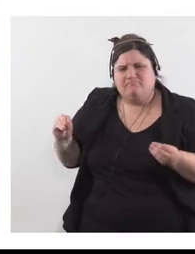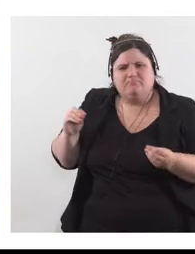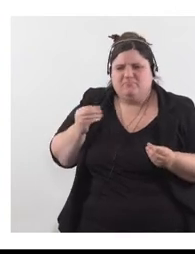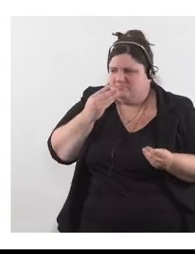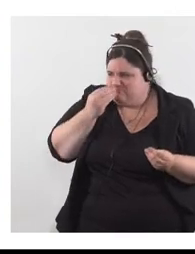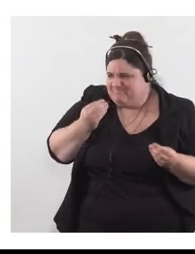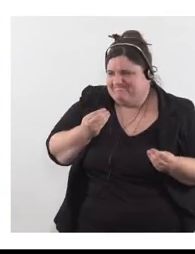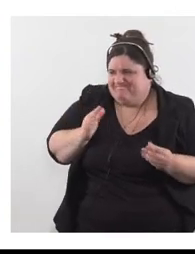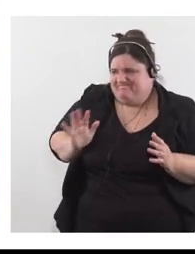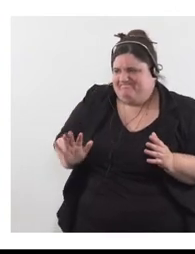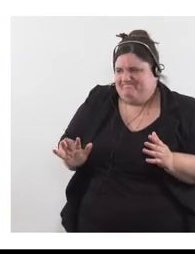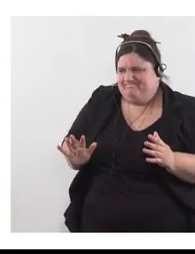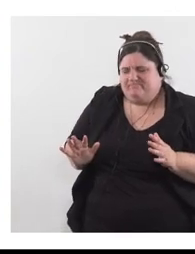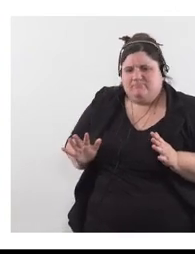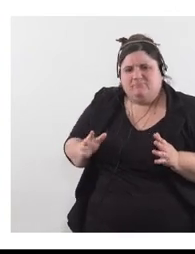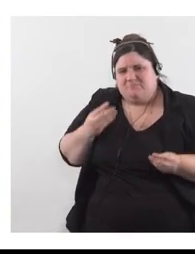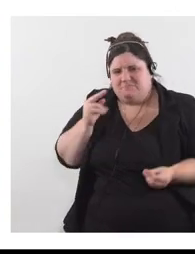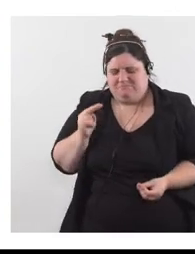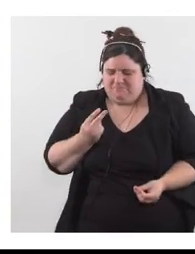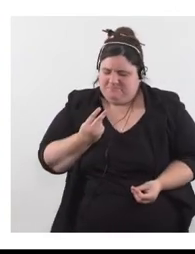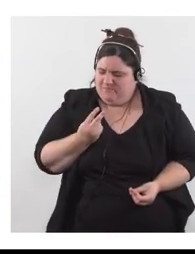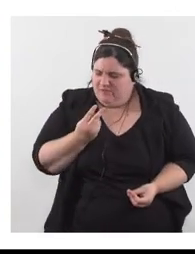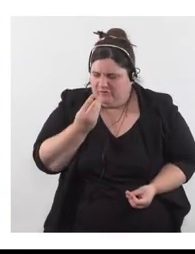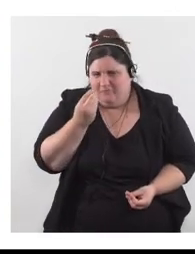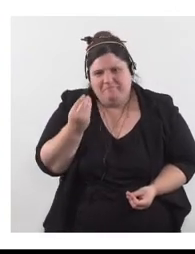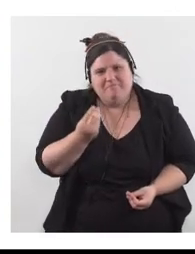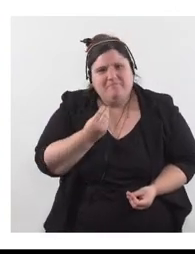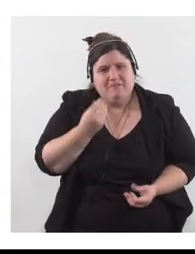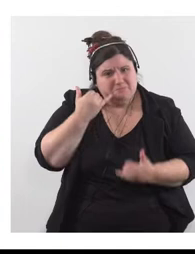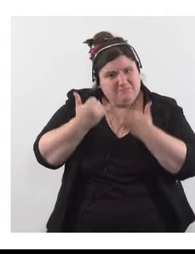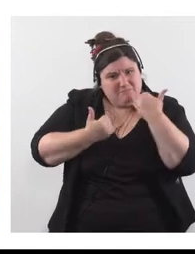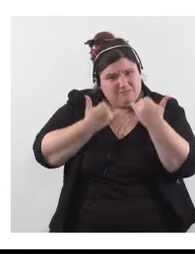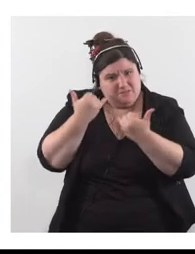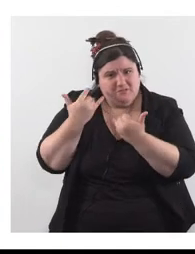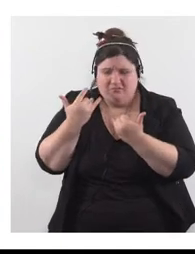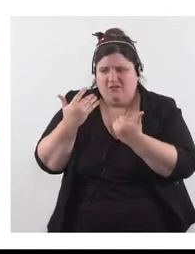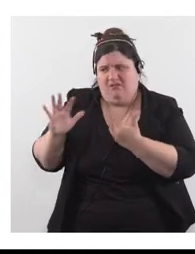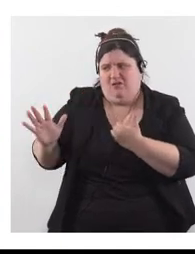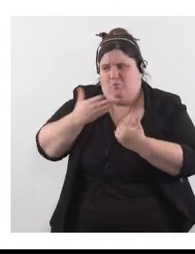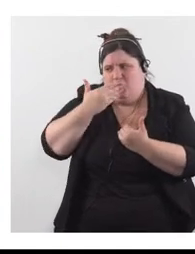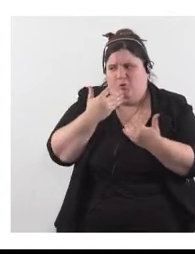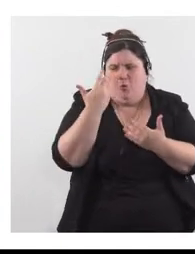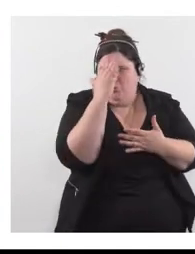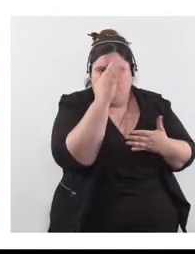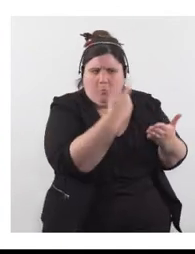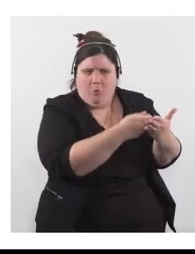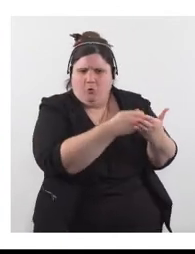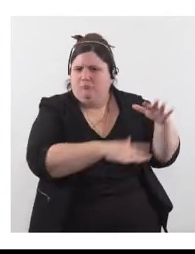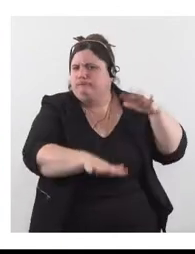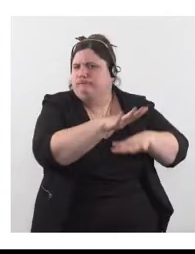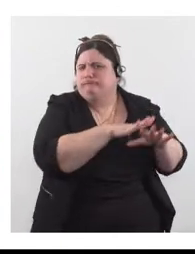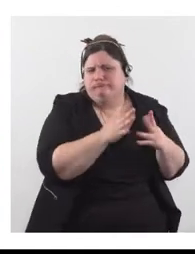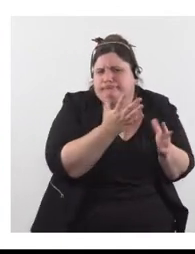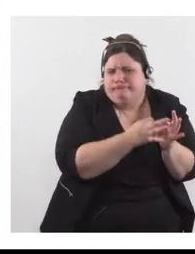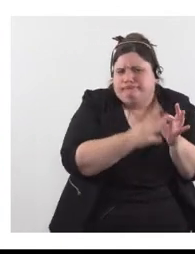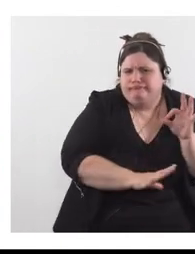très enthousiaste. Je pensais que si j'essayais peut-être vers une autre banque, les choses s'arrangeraient. Le